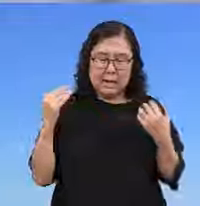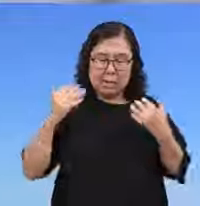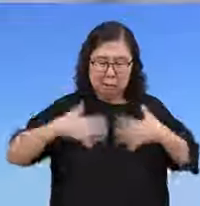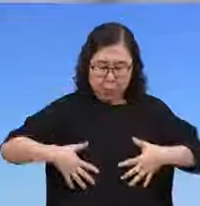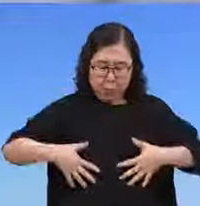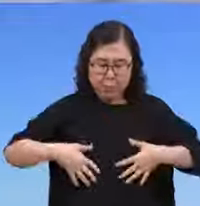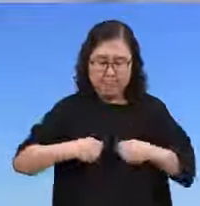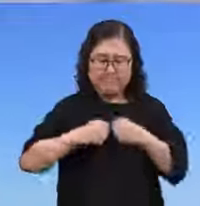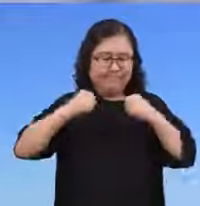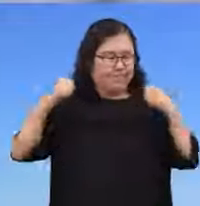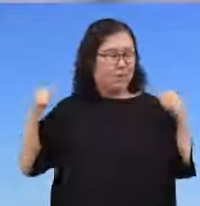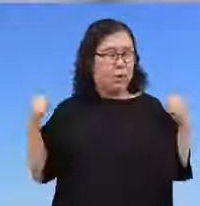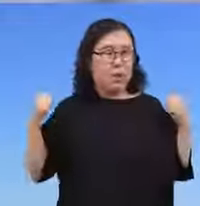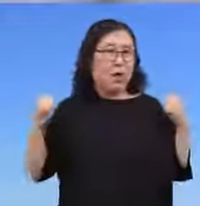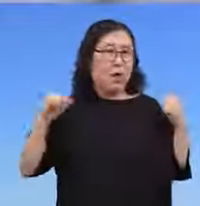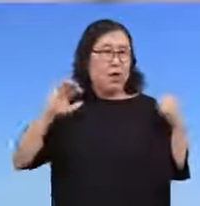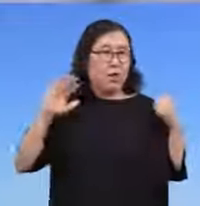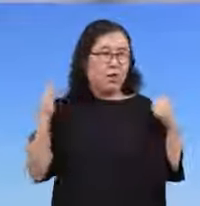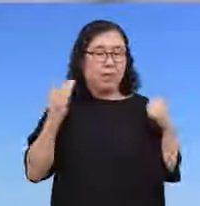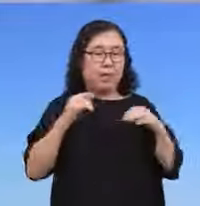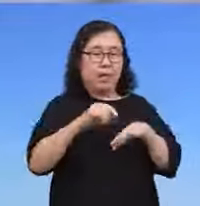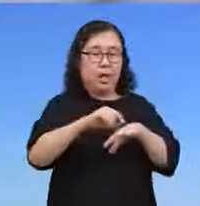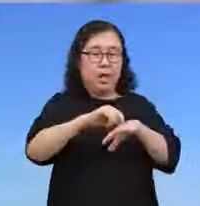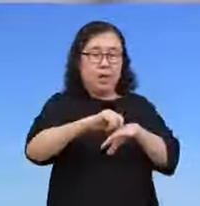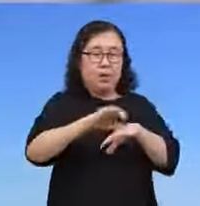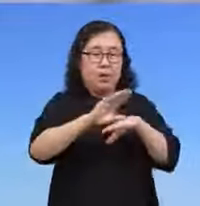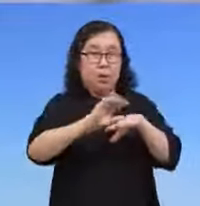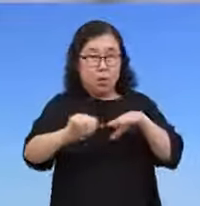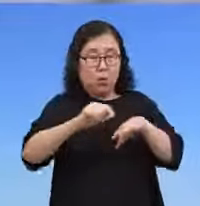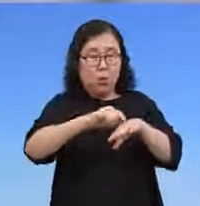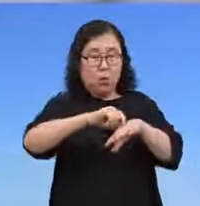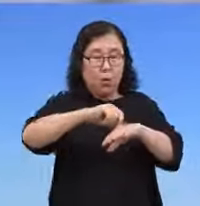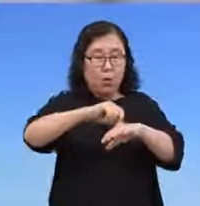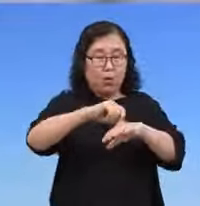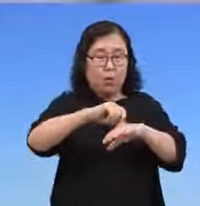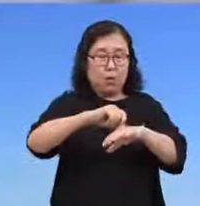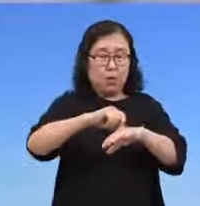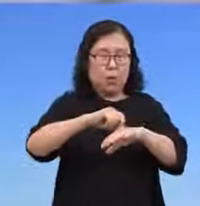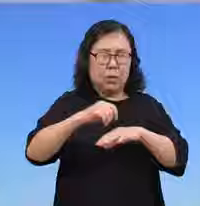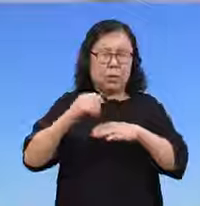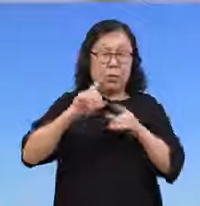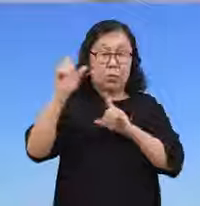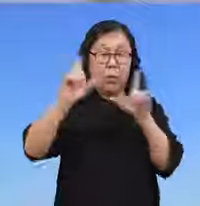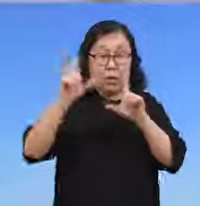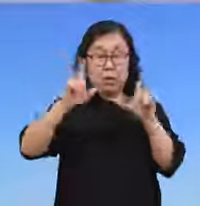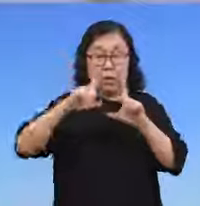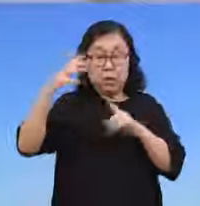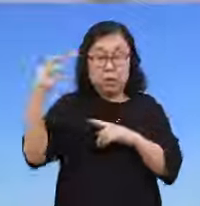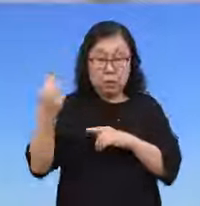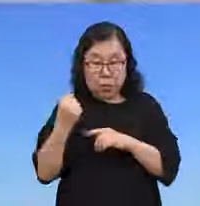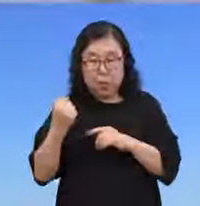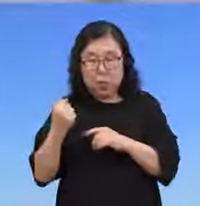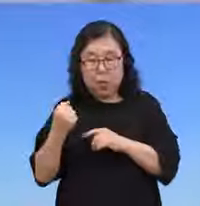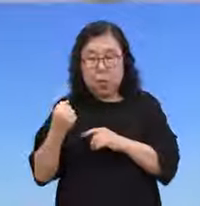벗어버려야 돼요. 벌거벗은 몸으로 하나님 앞에 단독자로 서야 됩니다.